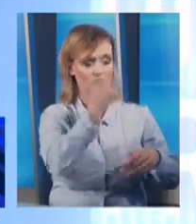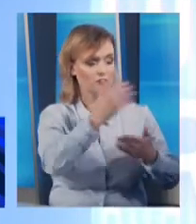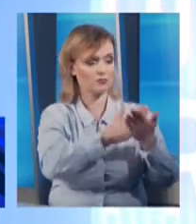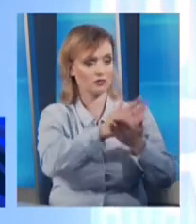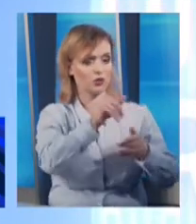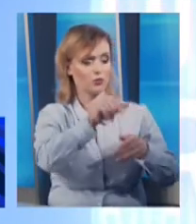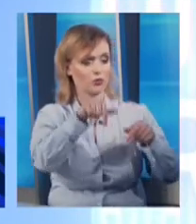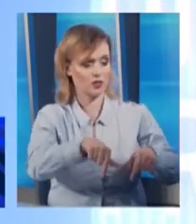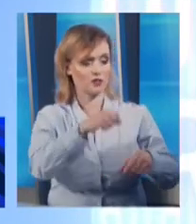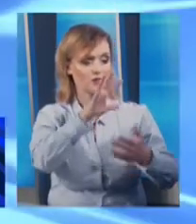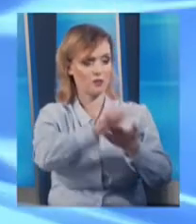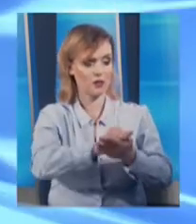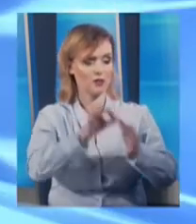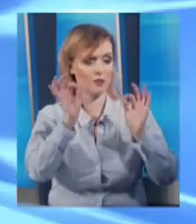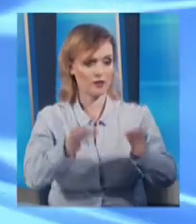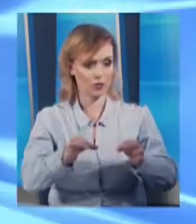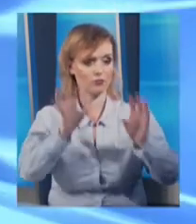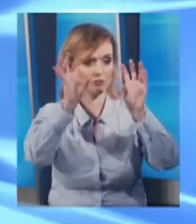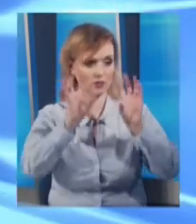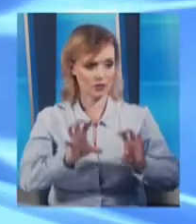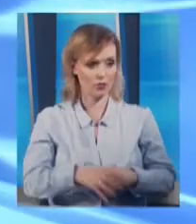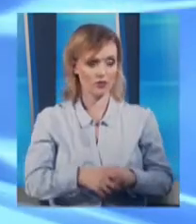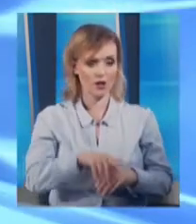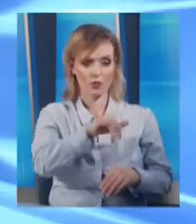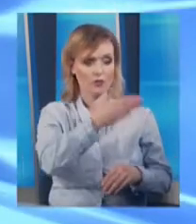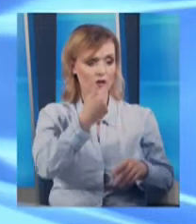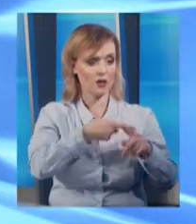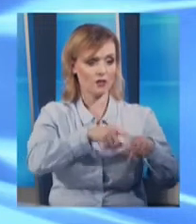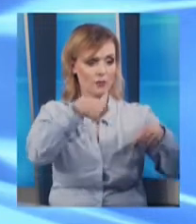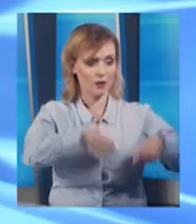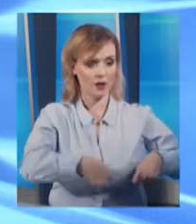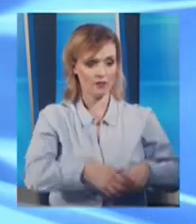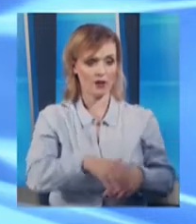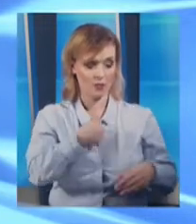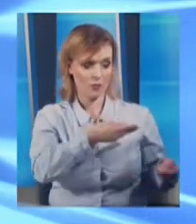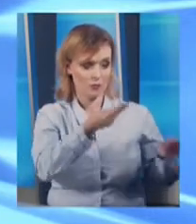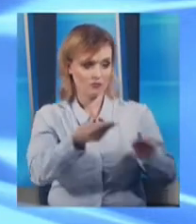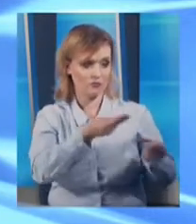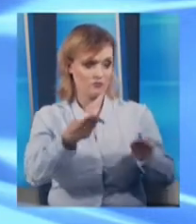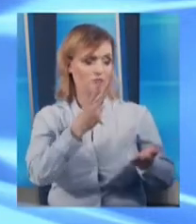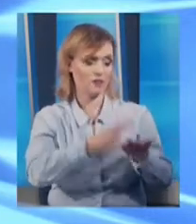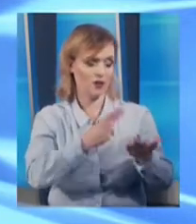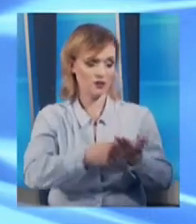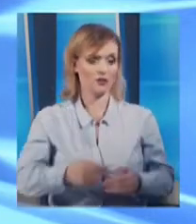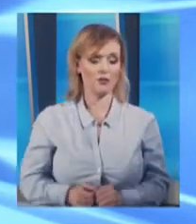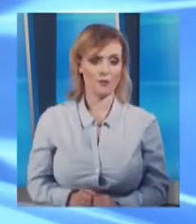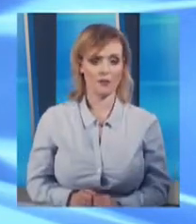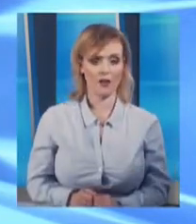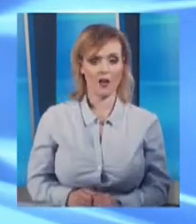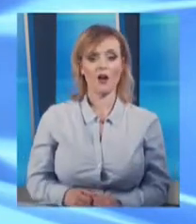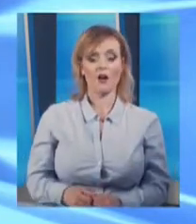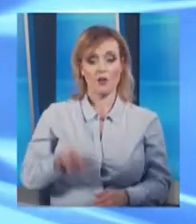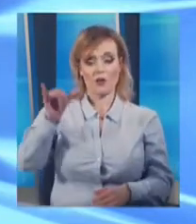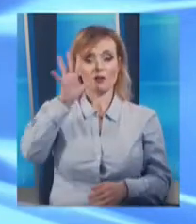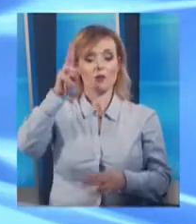și să facă dreptate în țară. Da, acela a fost semnalul de 10 secunde rămase. Acesta este semnalul care ne anunță că timpul s-a